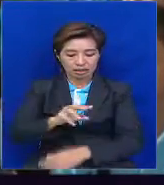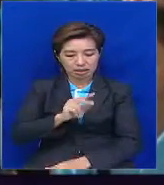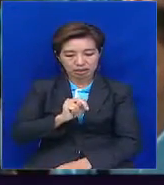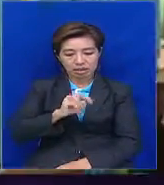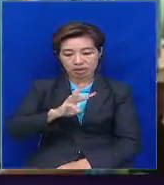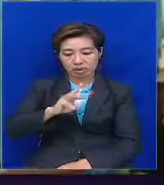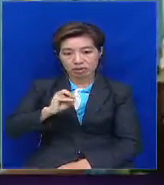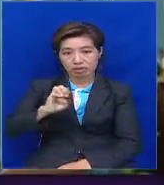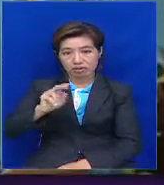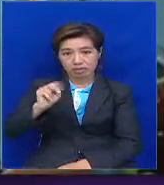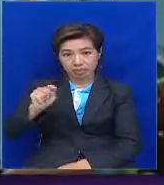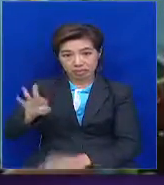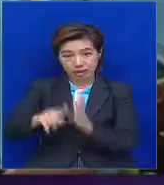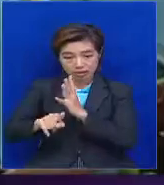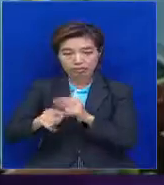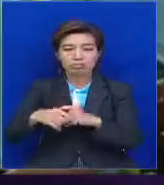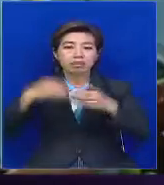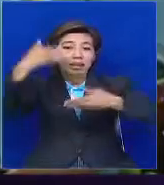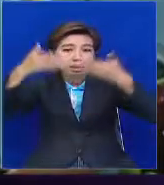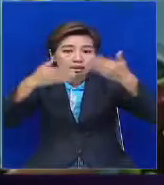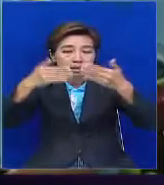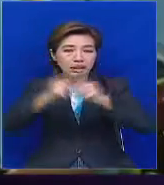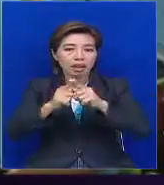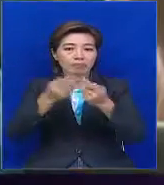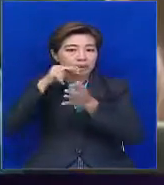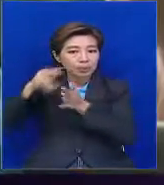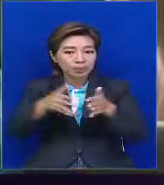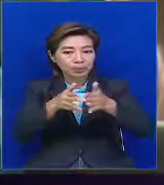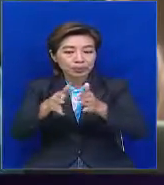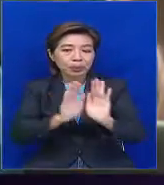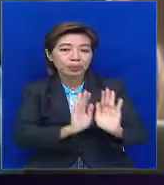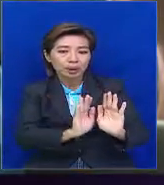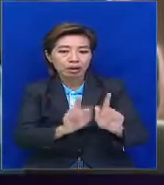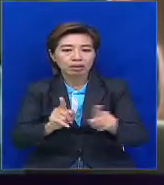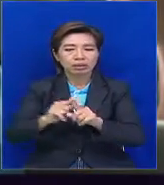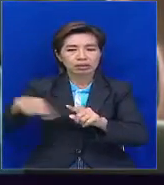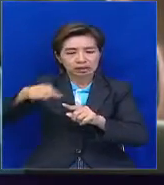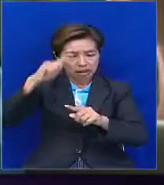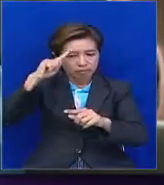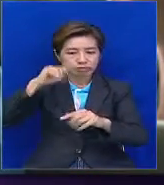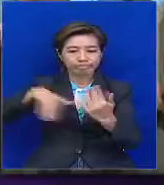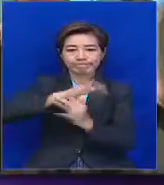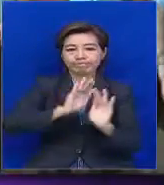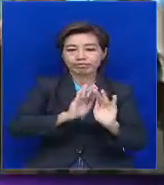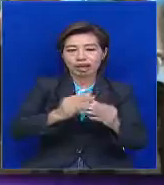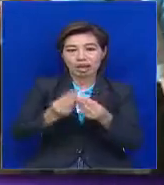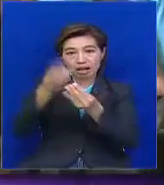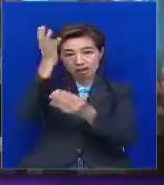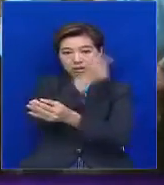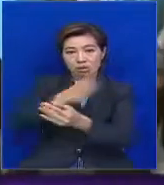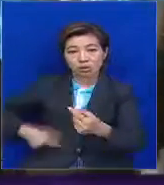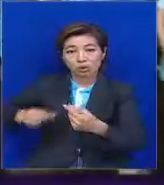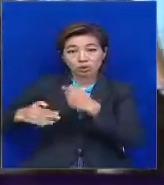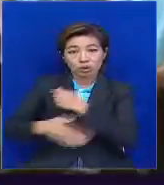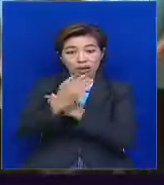อนุรักษ์เจ้าพรรยารักษาสิ่งแวดล้อมน้อมถวายมหาราชินีเนื่องในโอกาสพระราชพิธีมหามงคลเฉลิมพระชนม์มาพรรษา 7